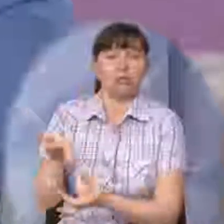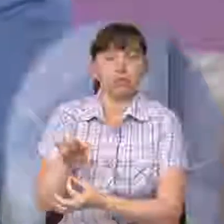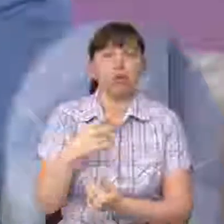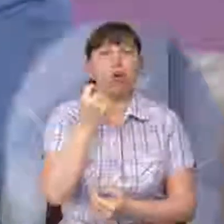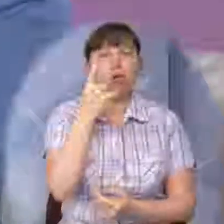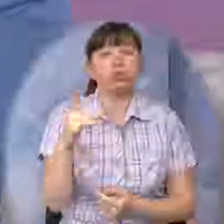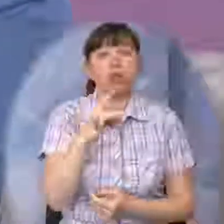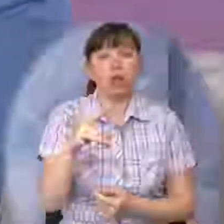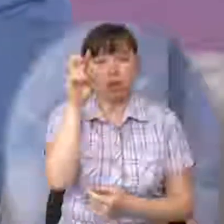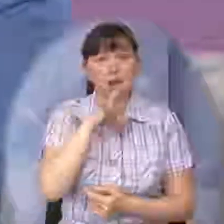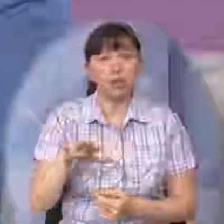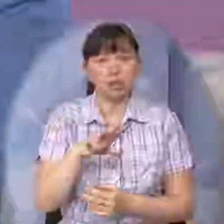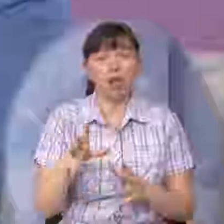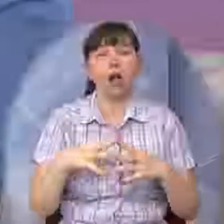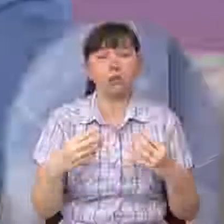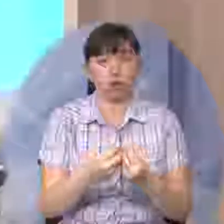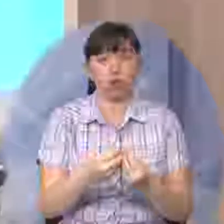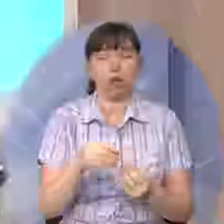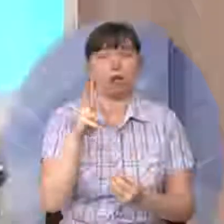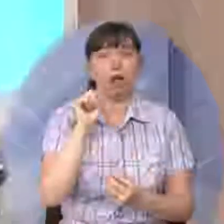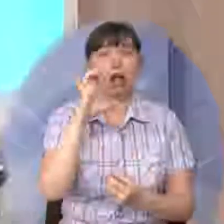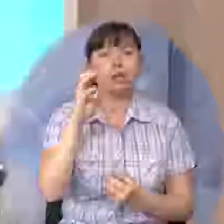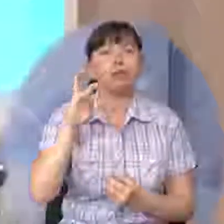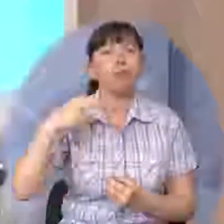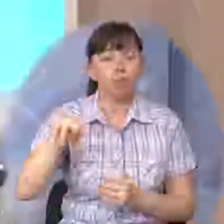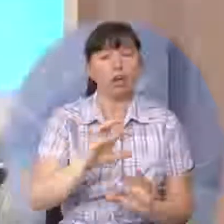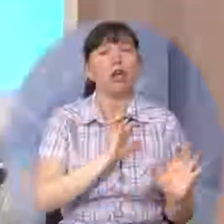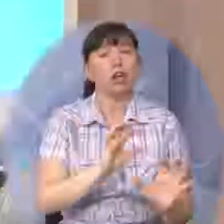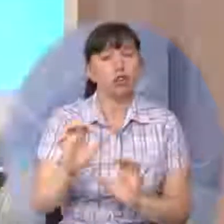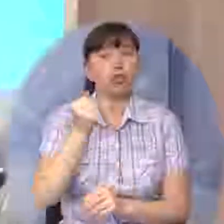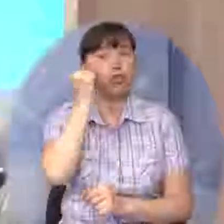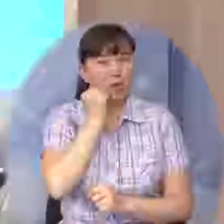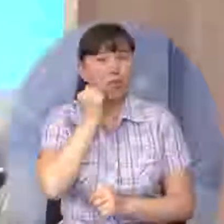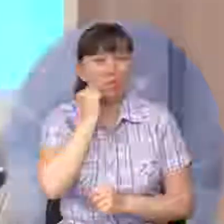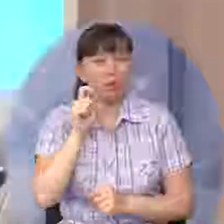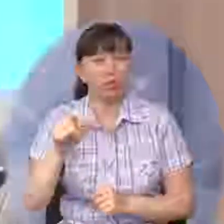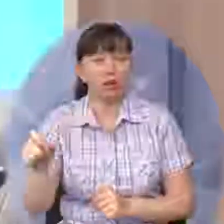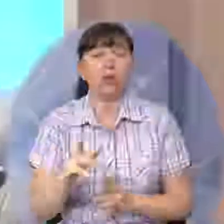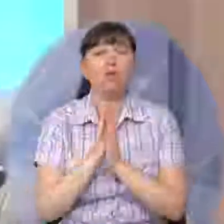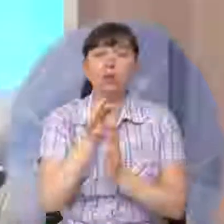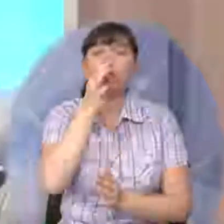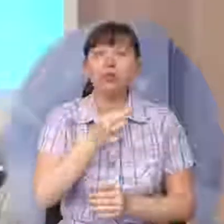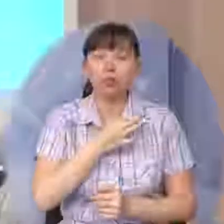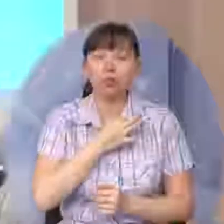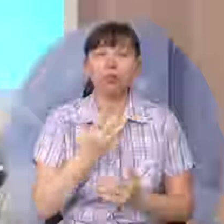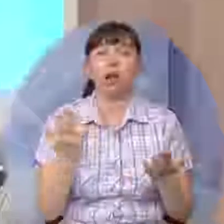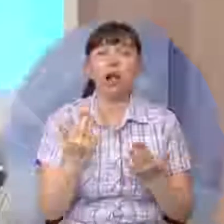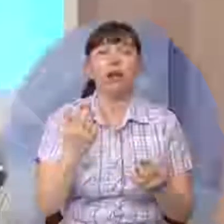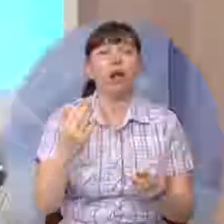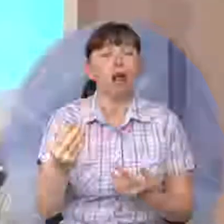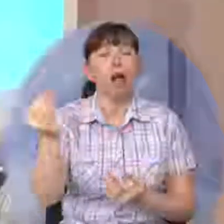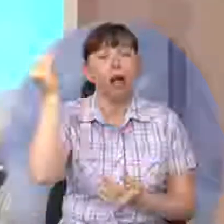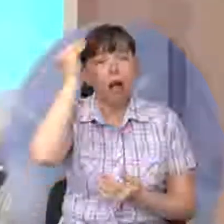În 11 raioane ale țării, Asociația Obștească Casmed îngrijește de bătrâni. Vă rog să ne spuneți care este